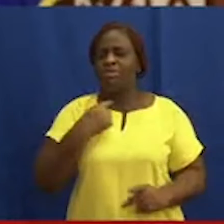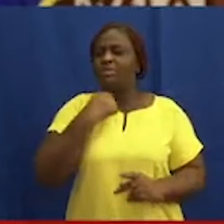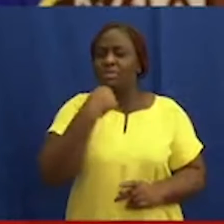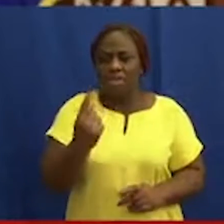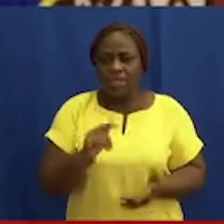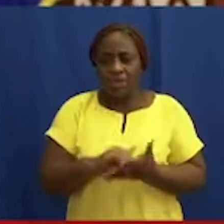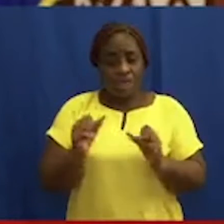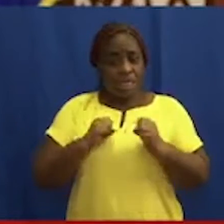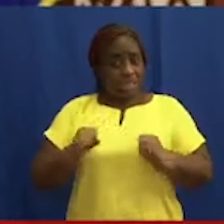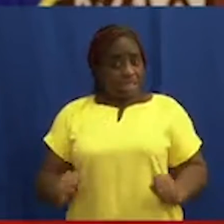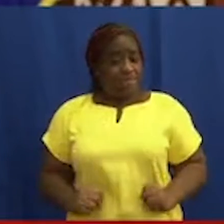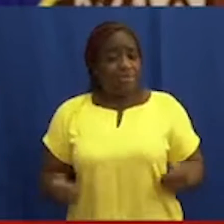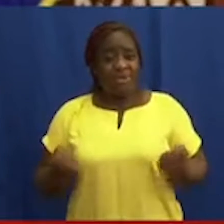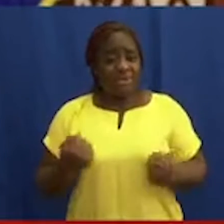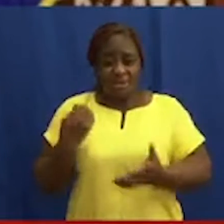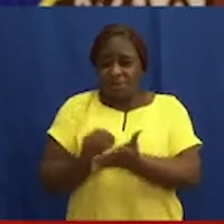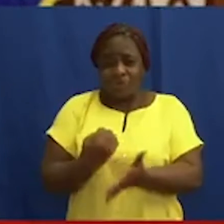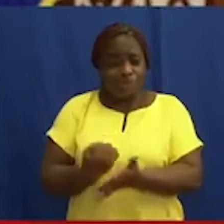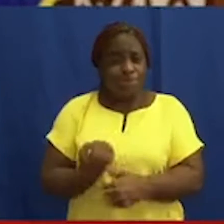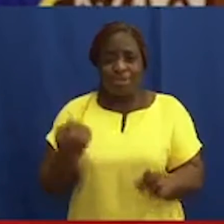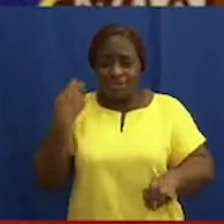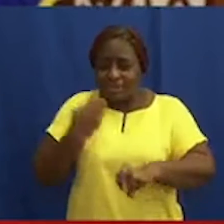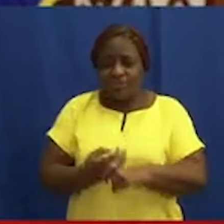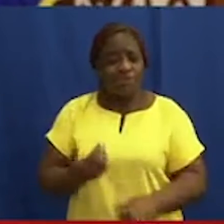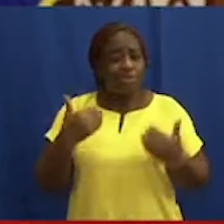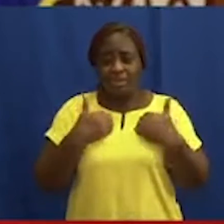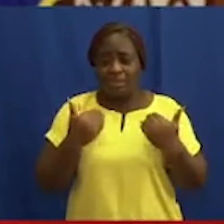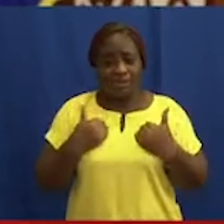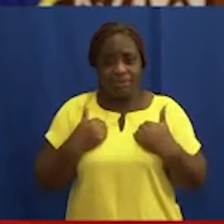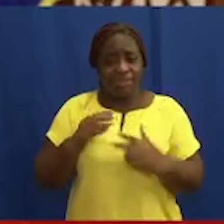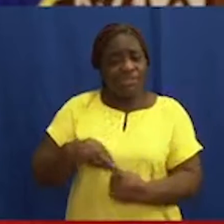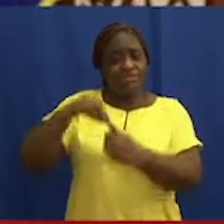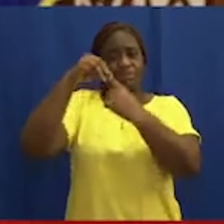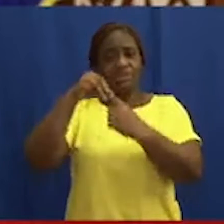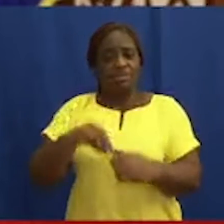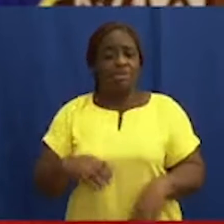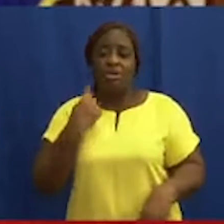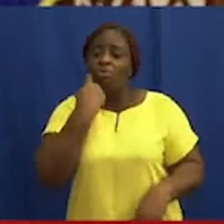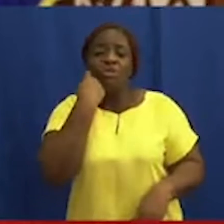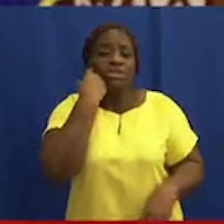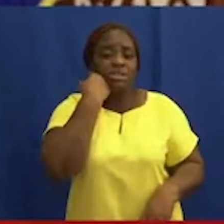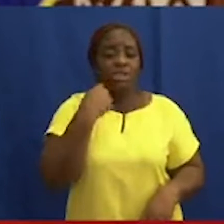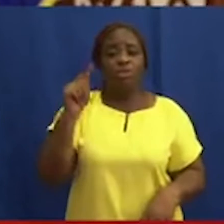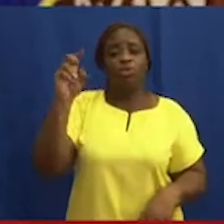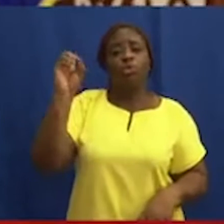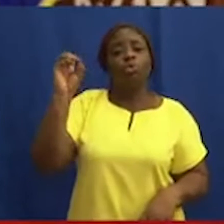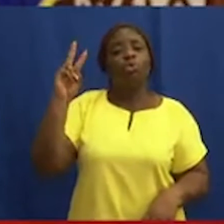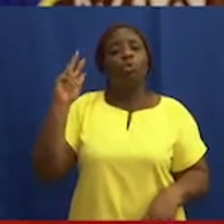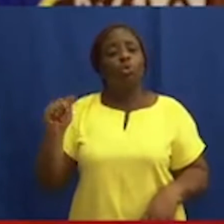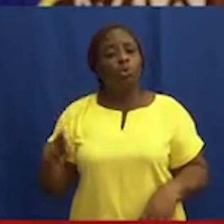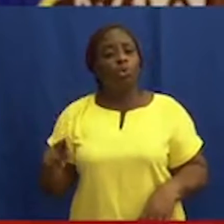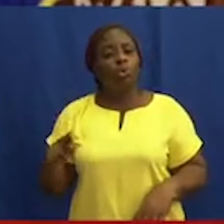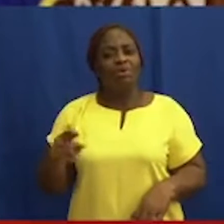huska mun je gun asusun na IMF ne domin gyara ainihin tattalin arzikin mu cikin dan